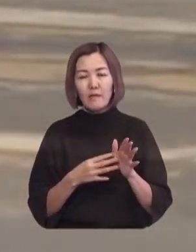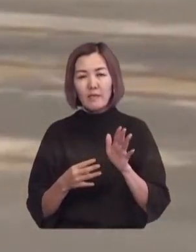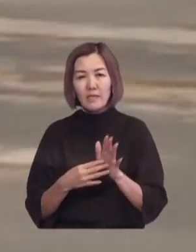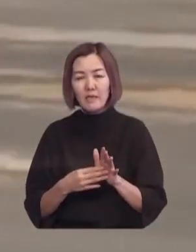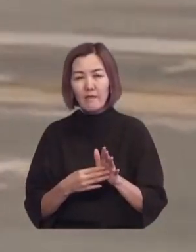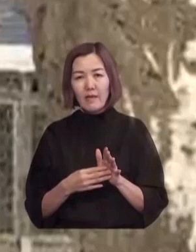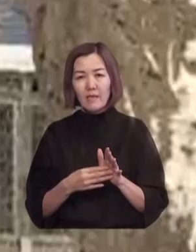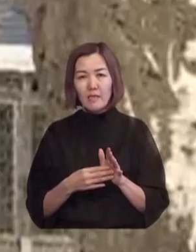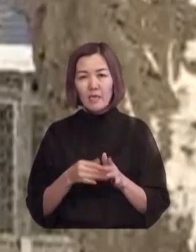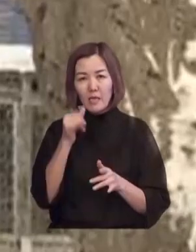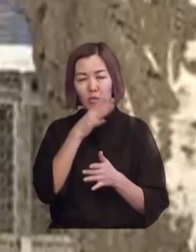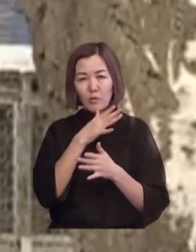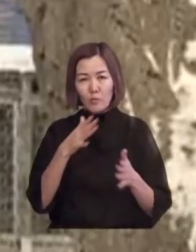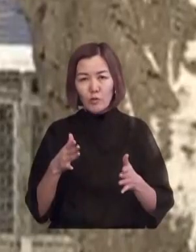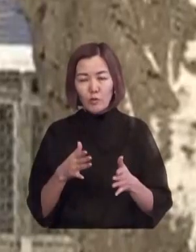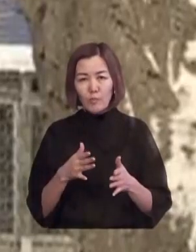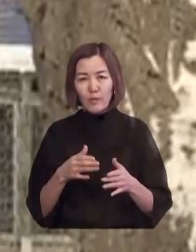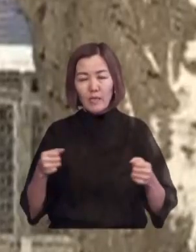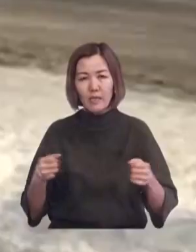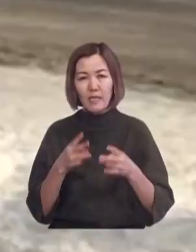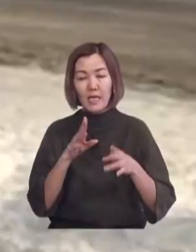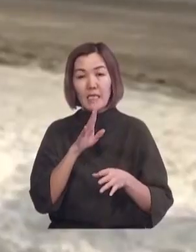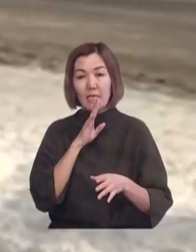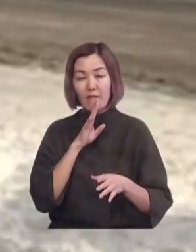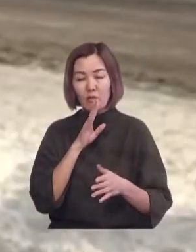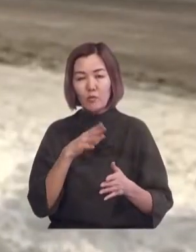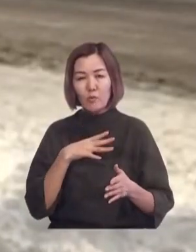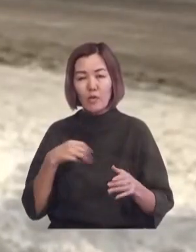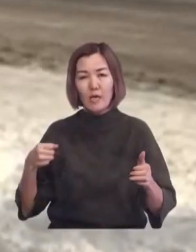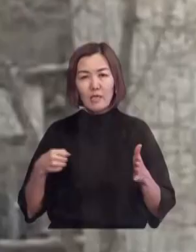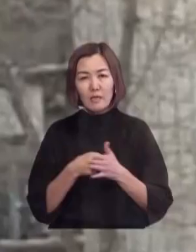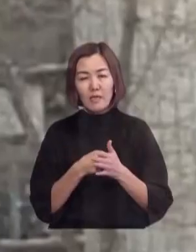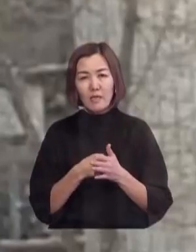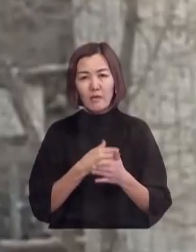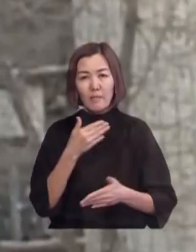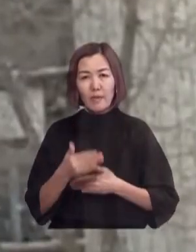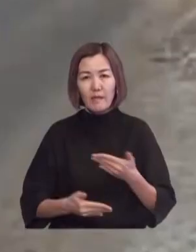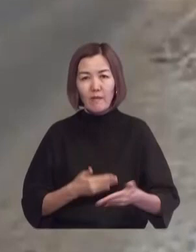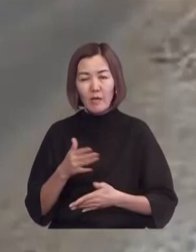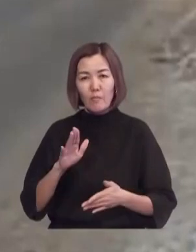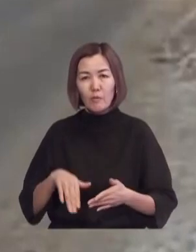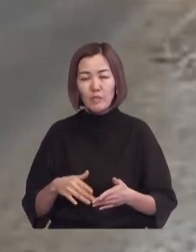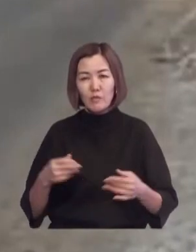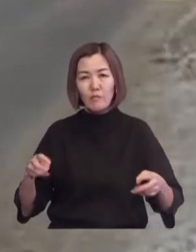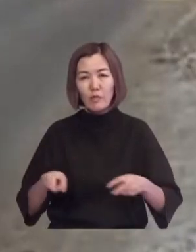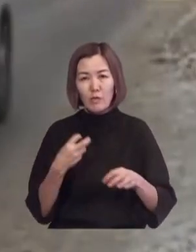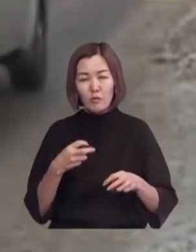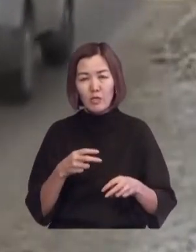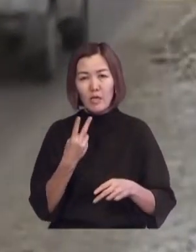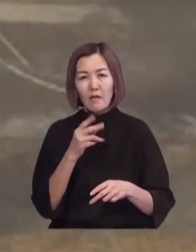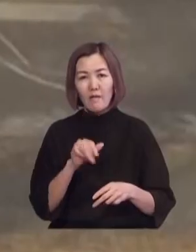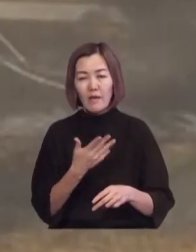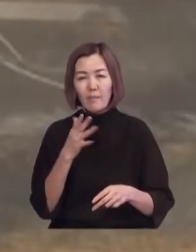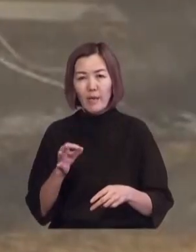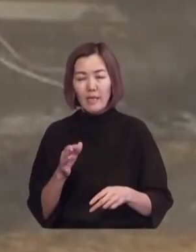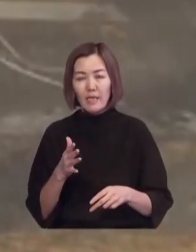задним ходом не уступил дорогу и совершил наезд на девочку-пешехода, которая двигалась по тротуару, после чего в нарушении пункта 2.5